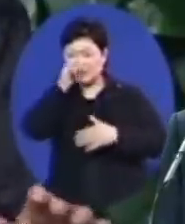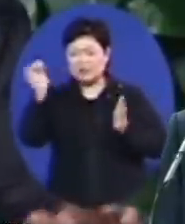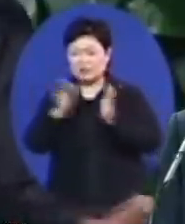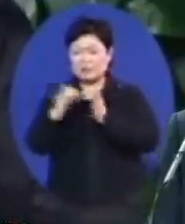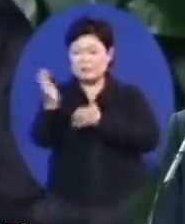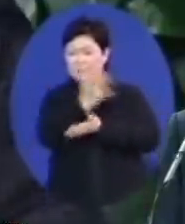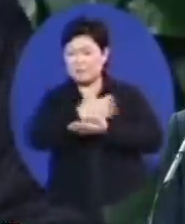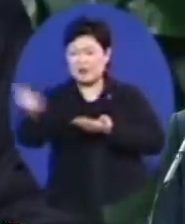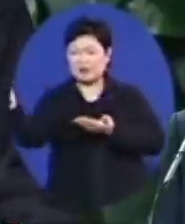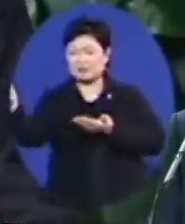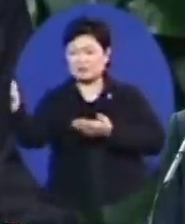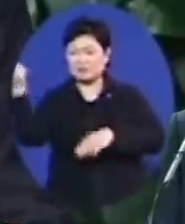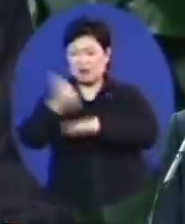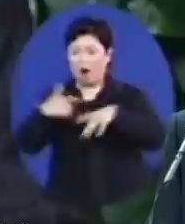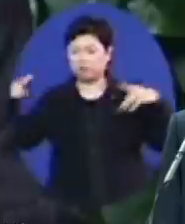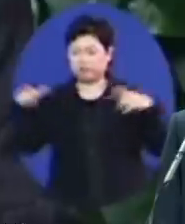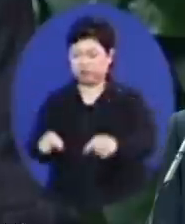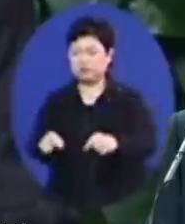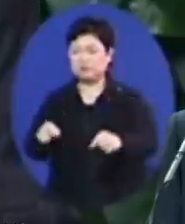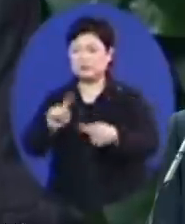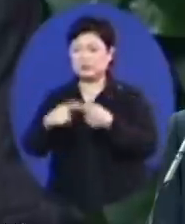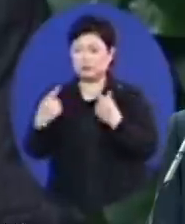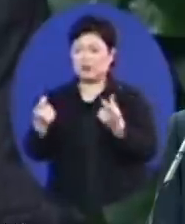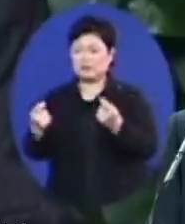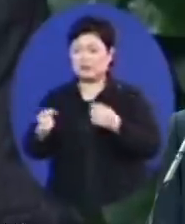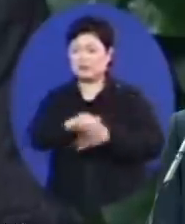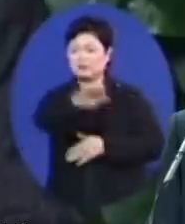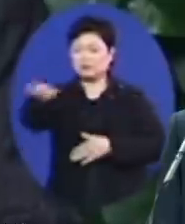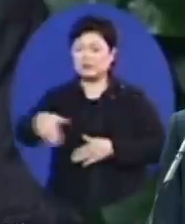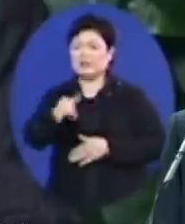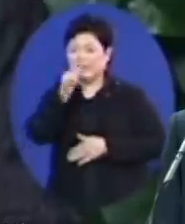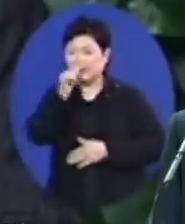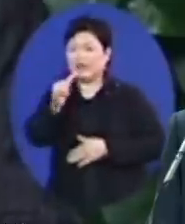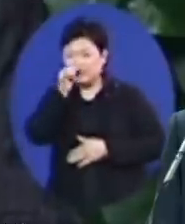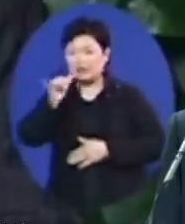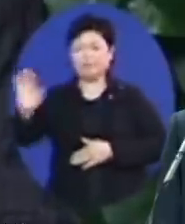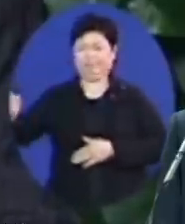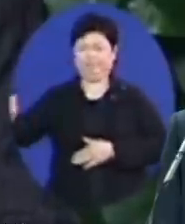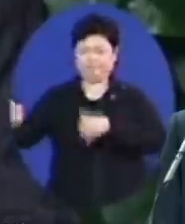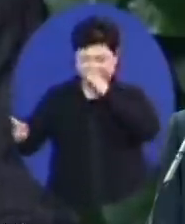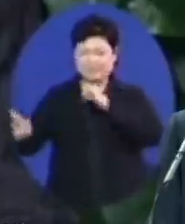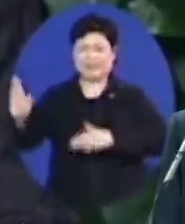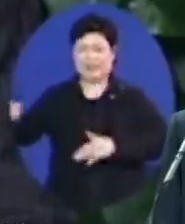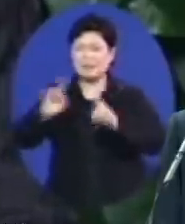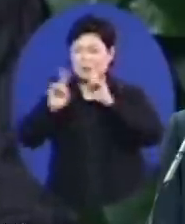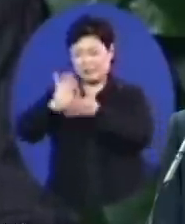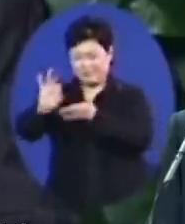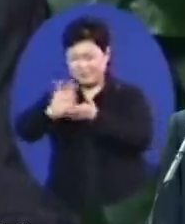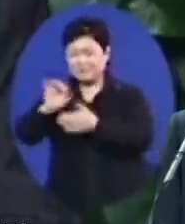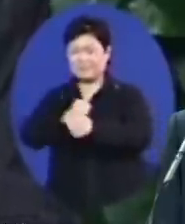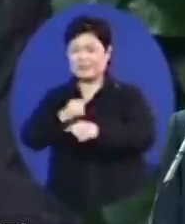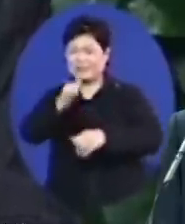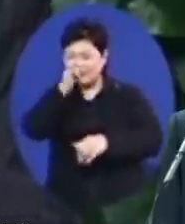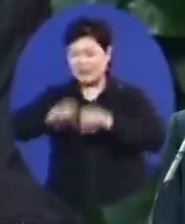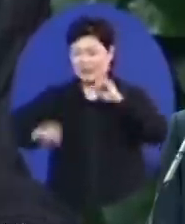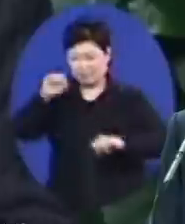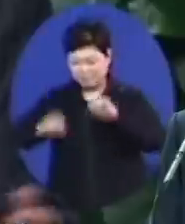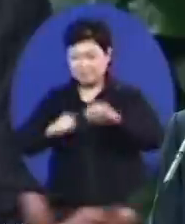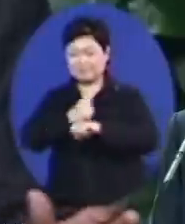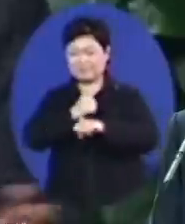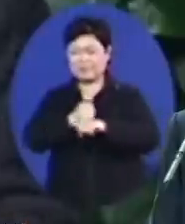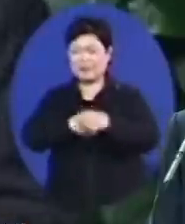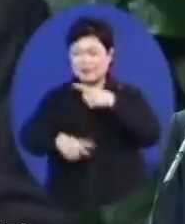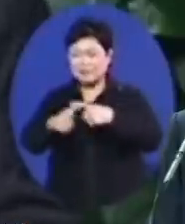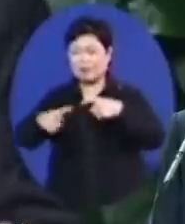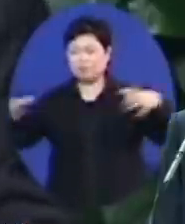자꾸 없어져 버리고 만나는 것입니다. 그러므로 우리는 자꾸 있다는 생각을 해야 되고 있다는 말을 해야 되고 있다는 행동을 해서 자꾸